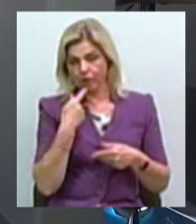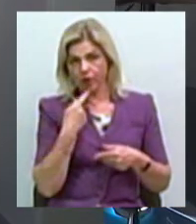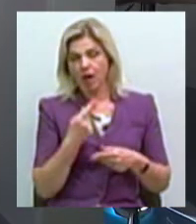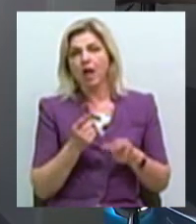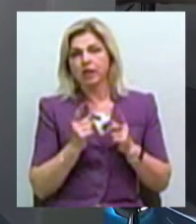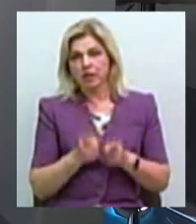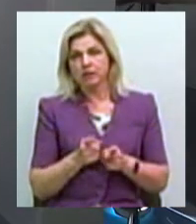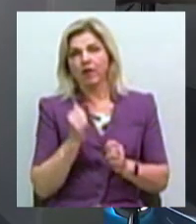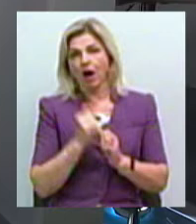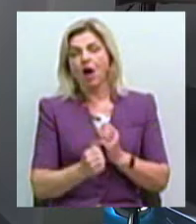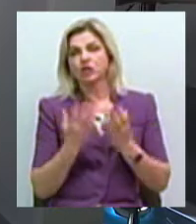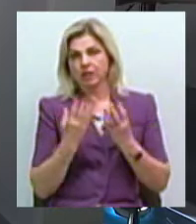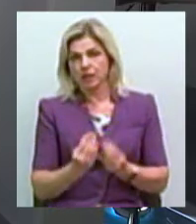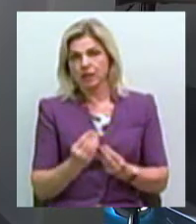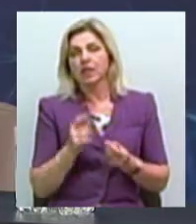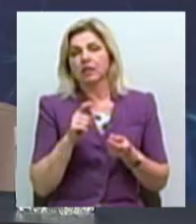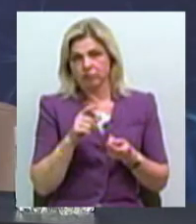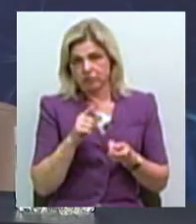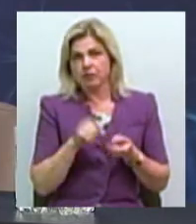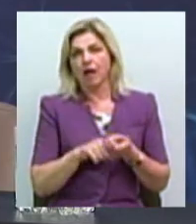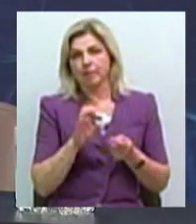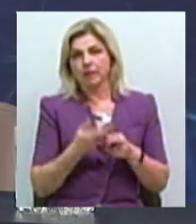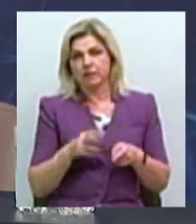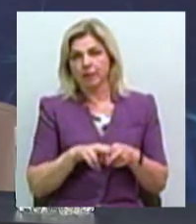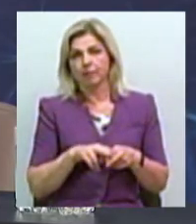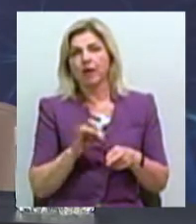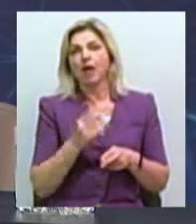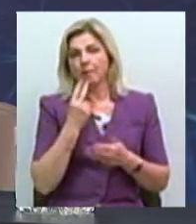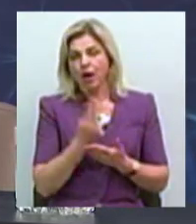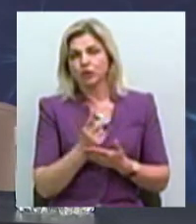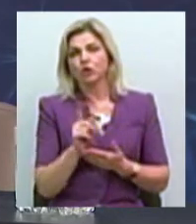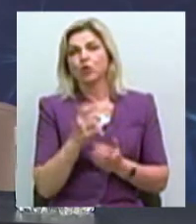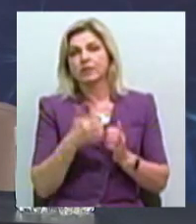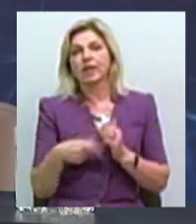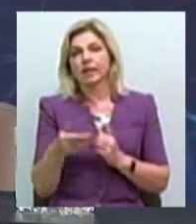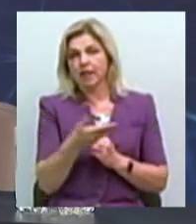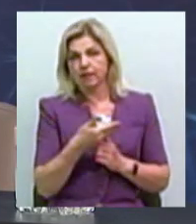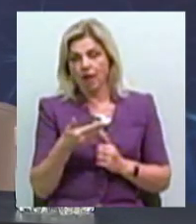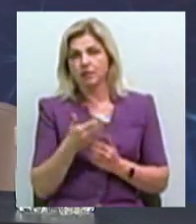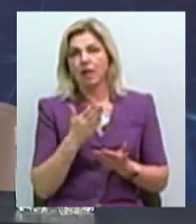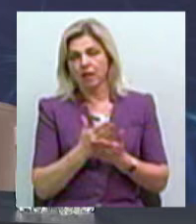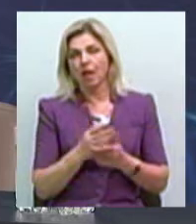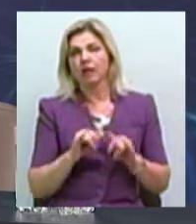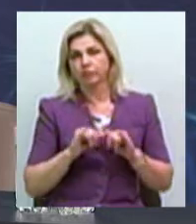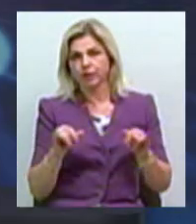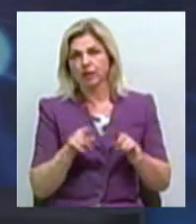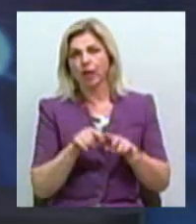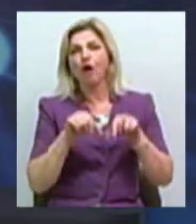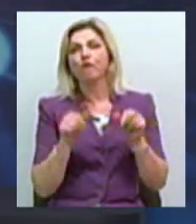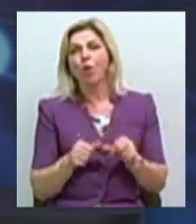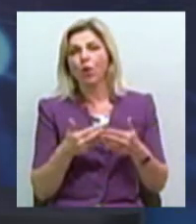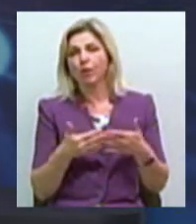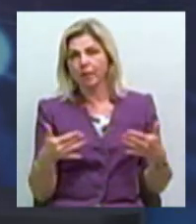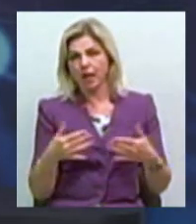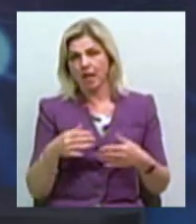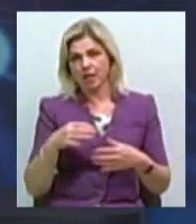фактично кожного дня стикаємося з цим і бачимо, що дійсно серед нас поширені такі форми і види експлуатації. Як